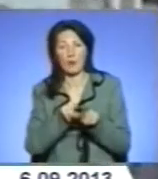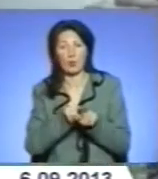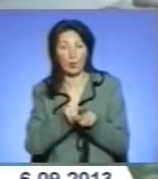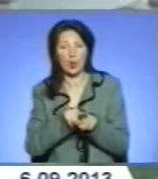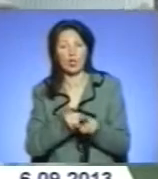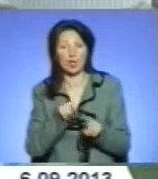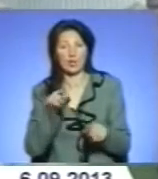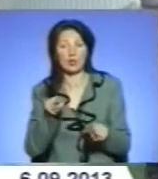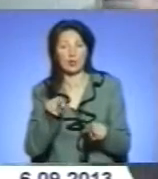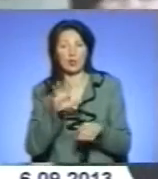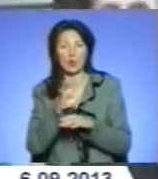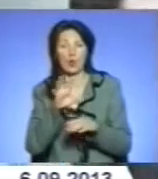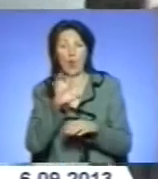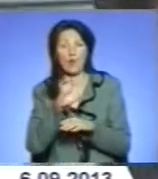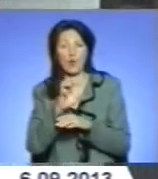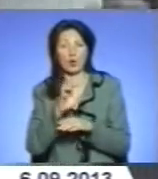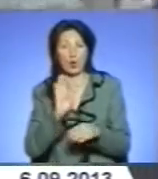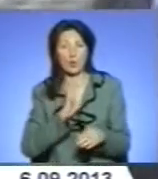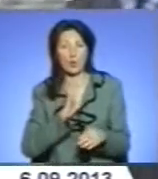вбивства і затримали його.